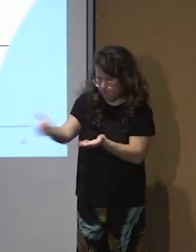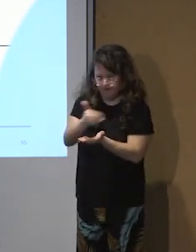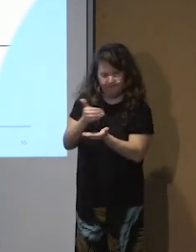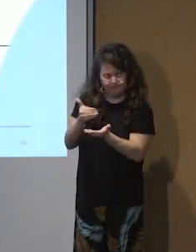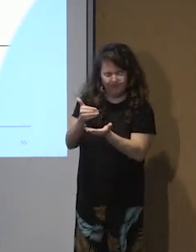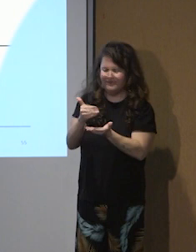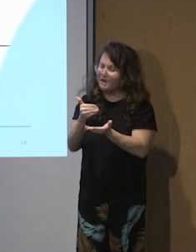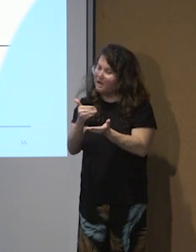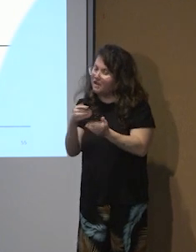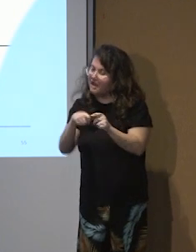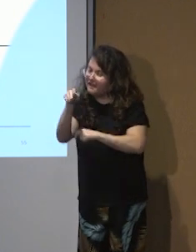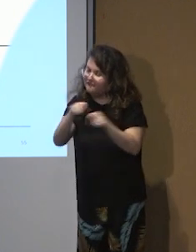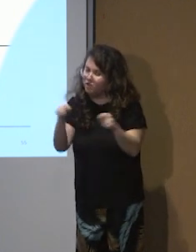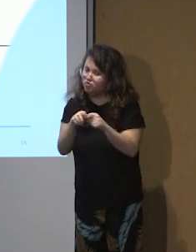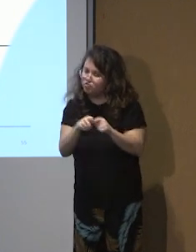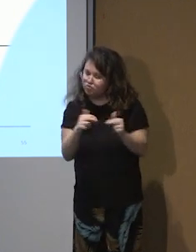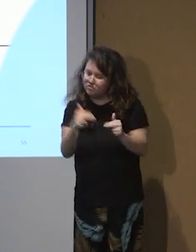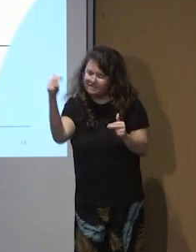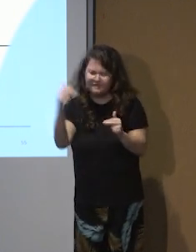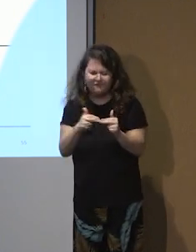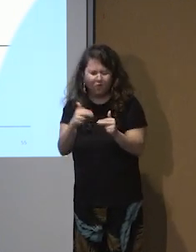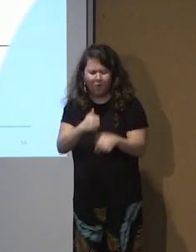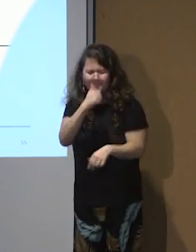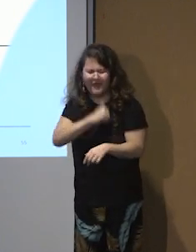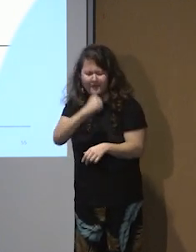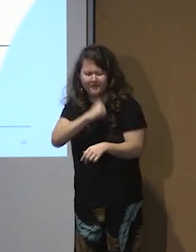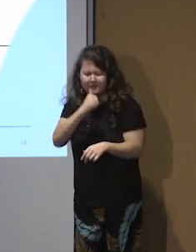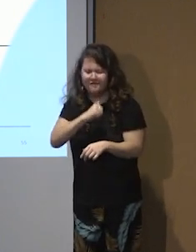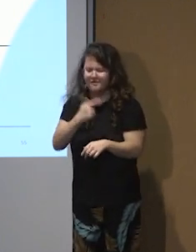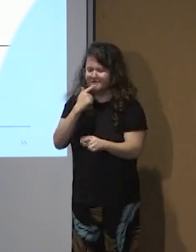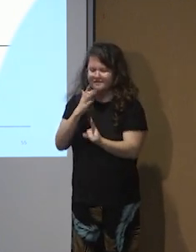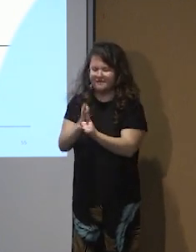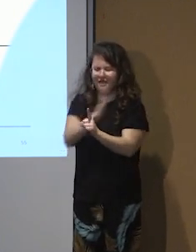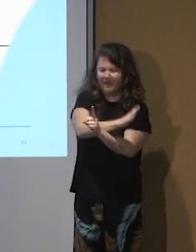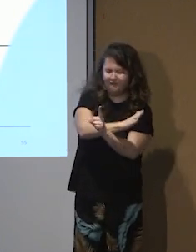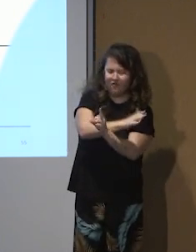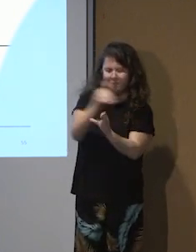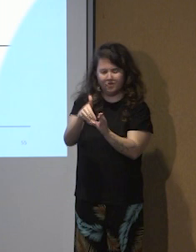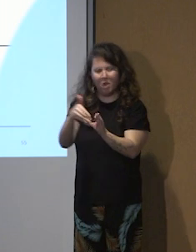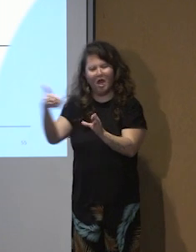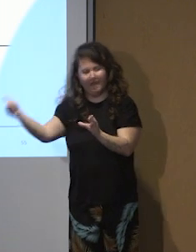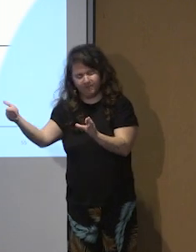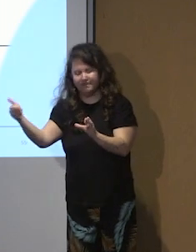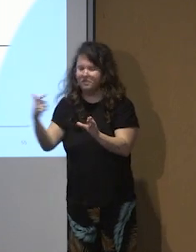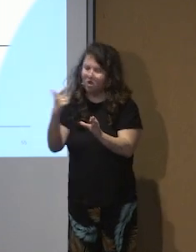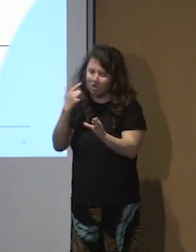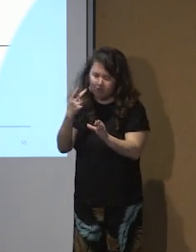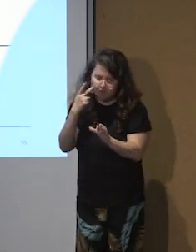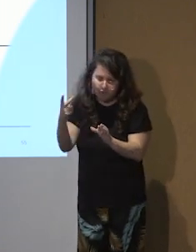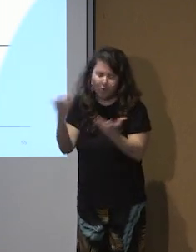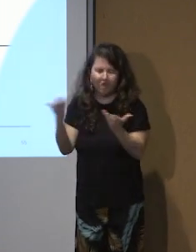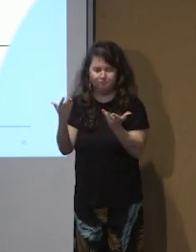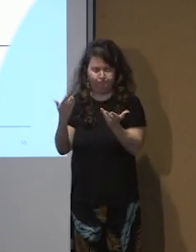été réalisée et une analyse par imagerie avant et après ces 10 ans. Et on a noté donc, qu'il n'y avait pas d'aggravation des douleurs et pas